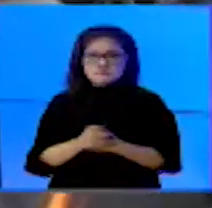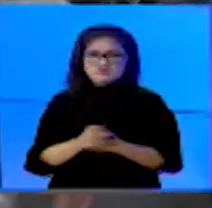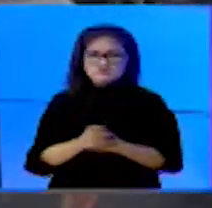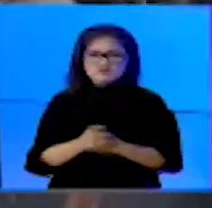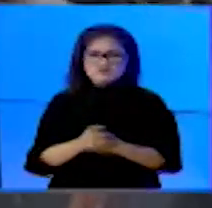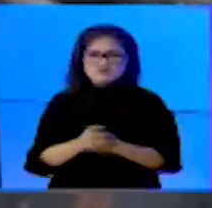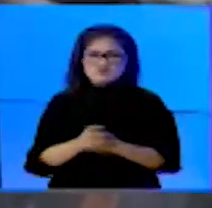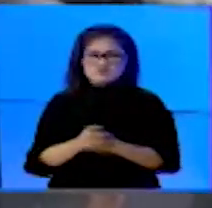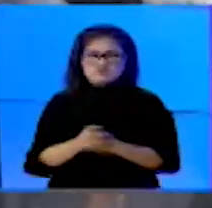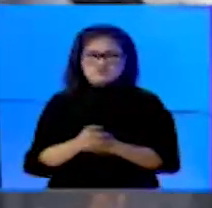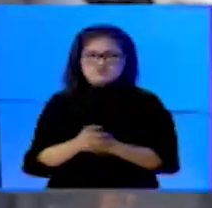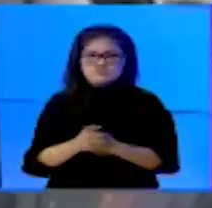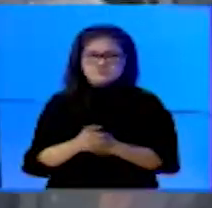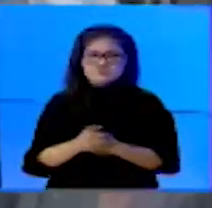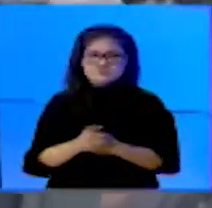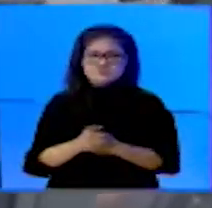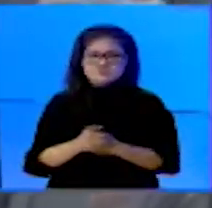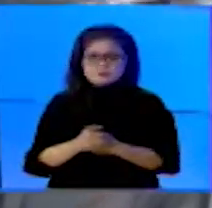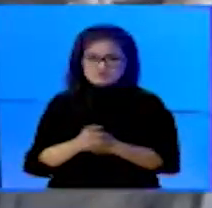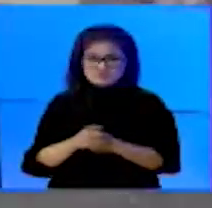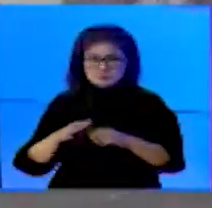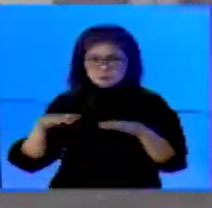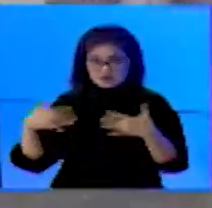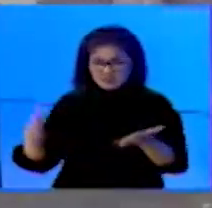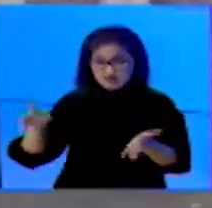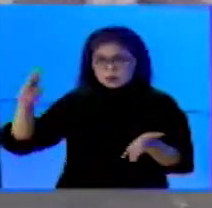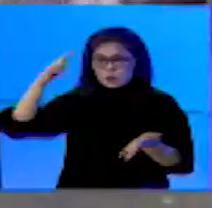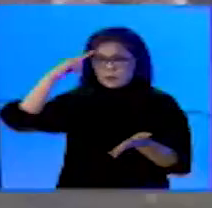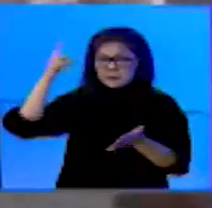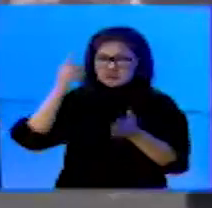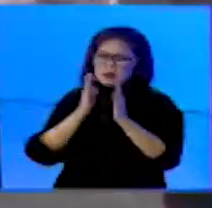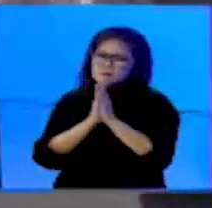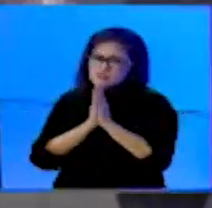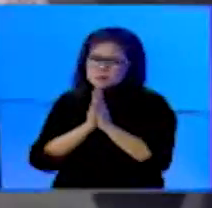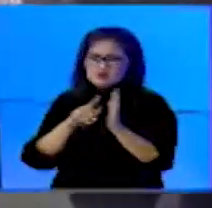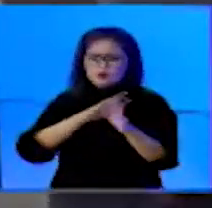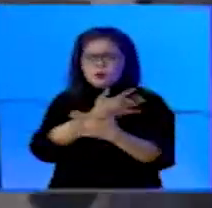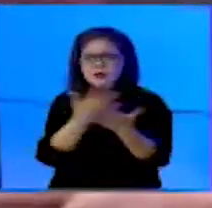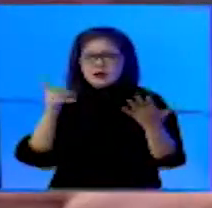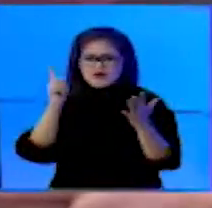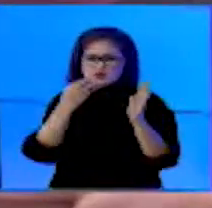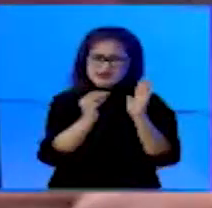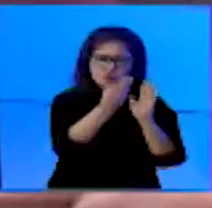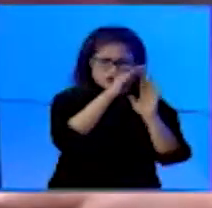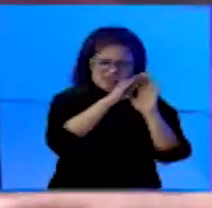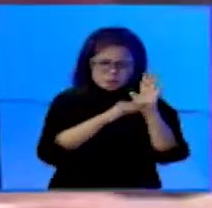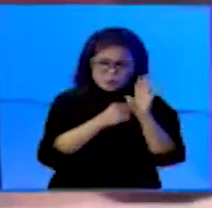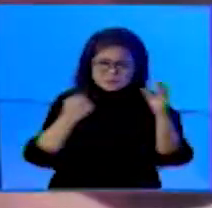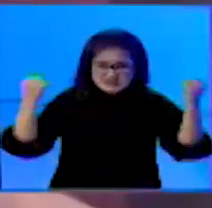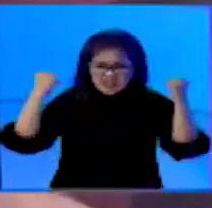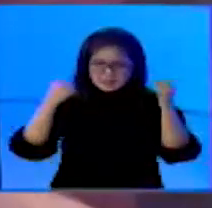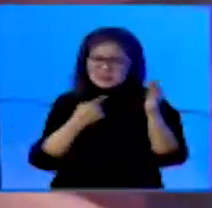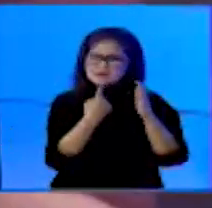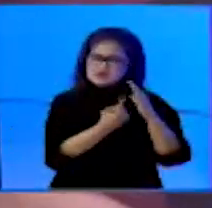movie 1990 Pemkab Nagan Raya meminta warga desa untuk disiplin melakukan isolasi Mandiri sambil menunggu